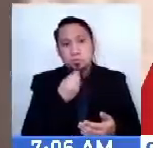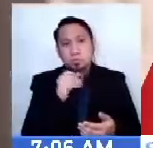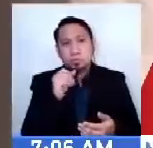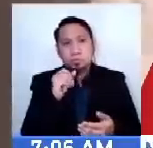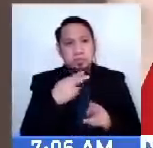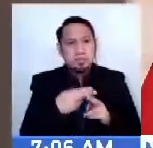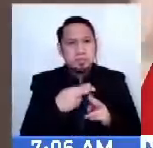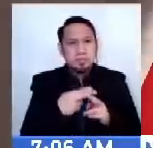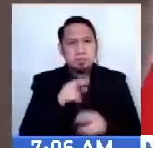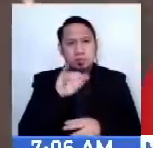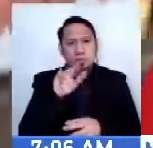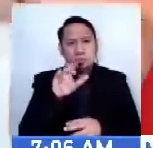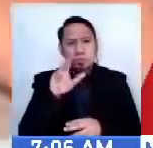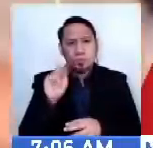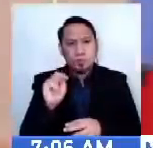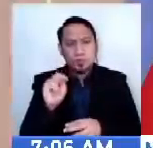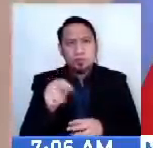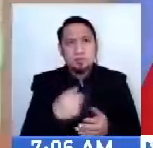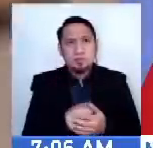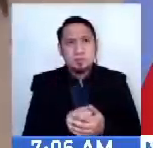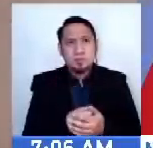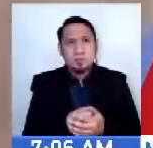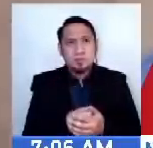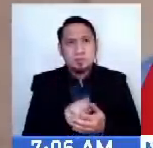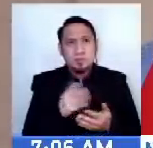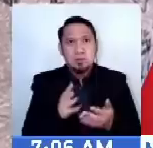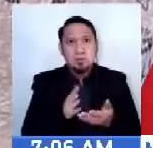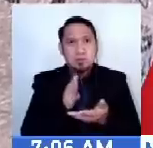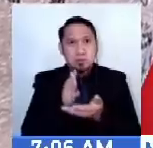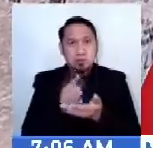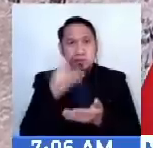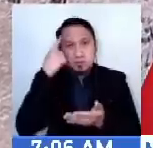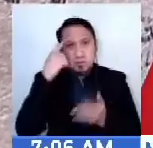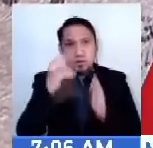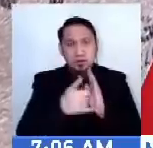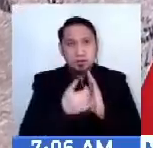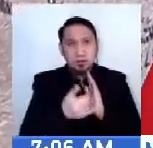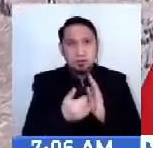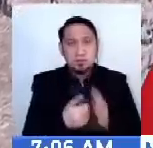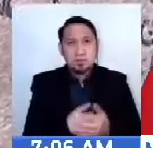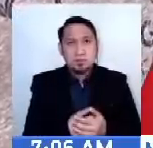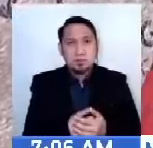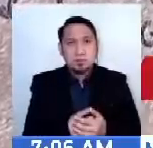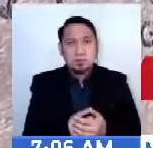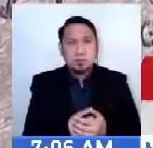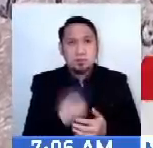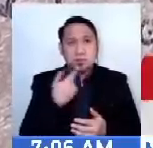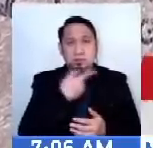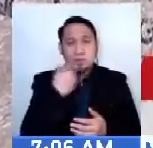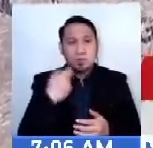Julian. Papunta raw siya noon sa garahe ng kanyang jeep para mamasada. Nagbusina kay busina lang ako.